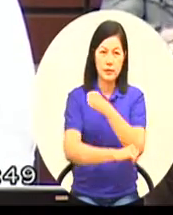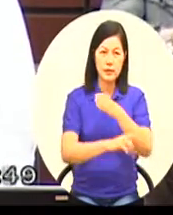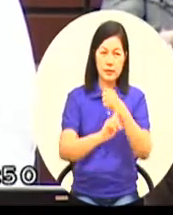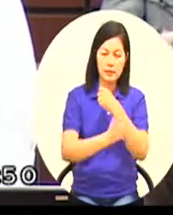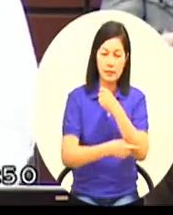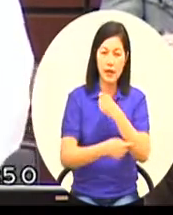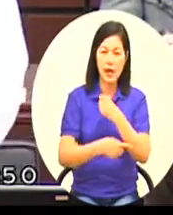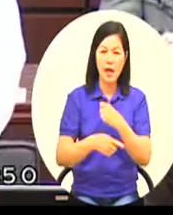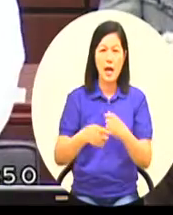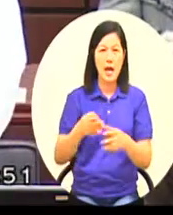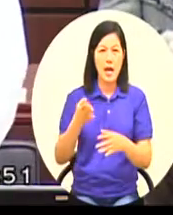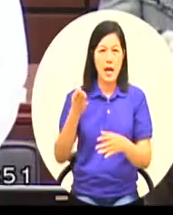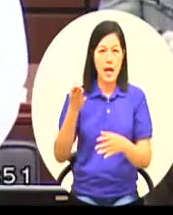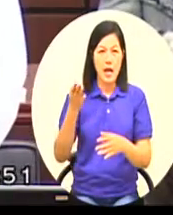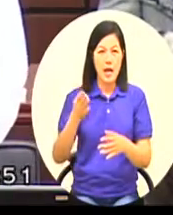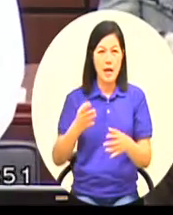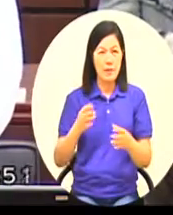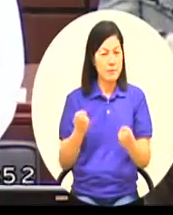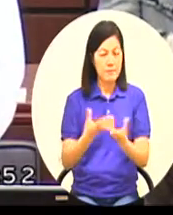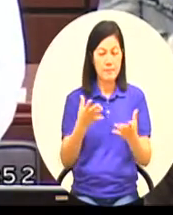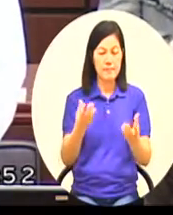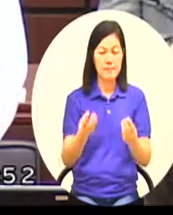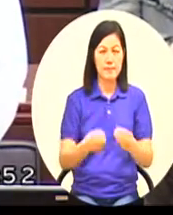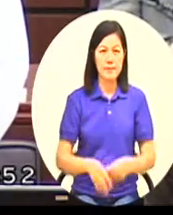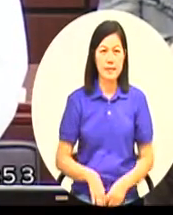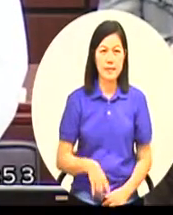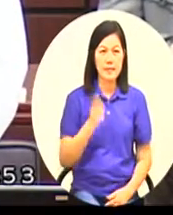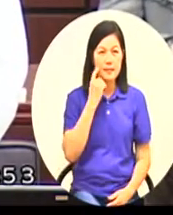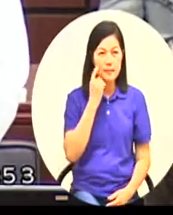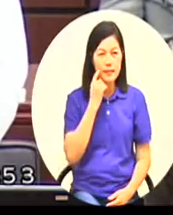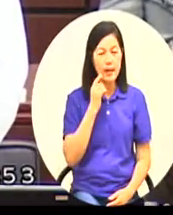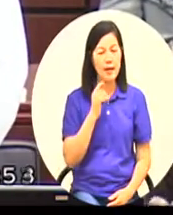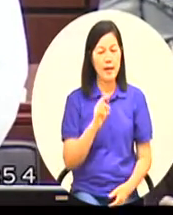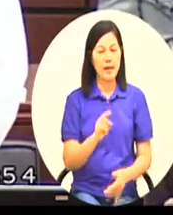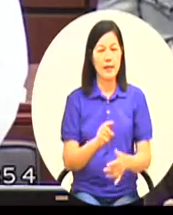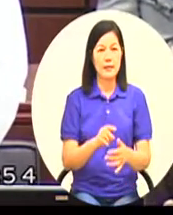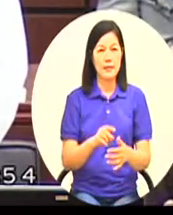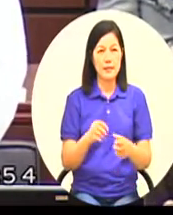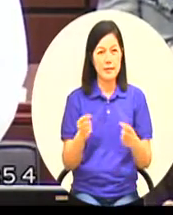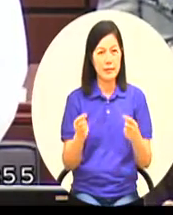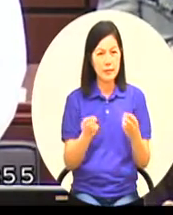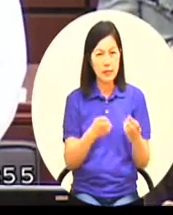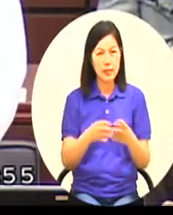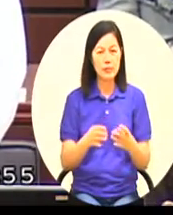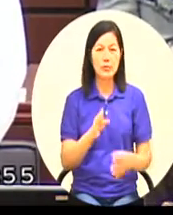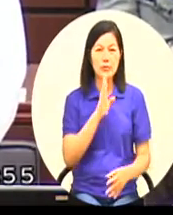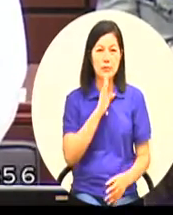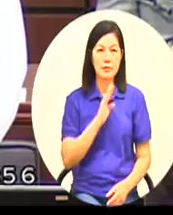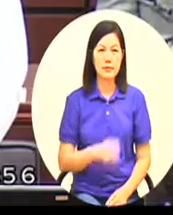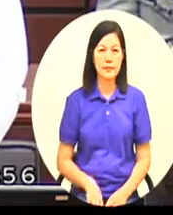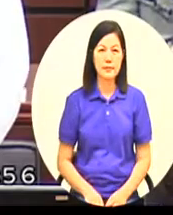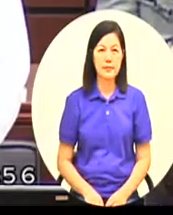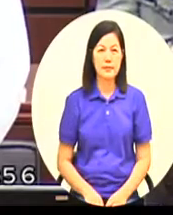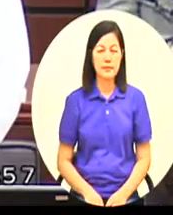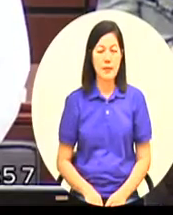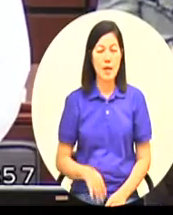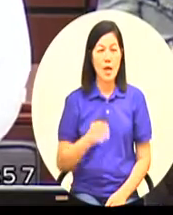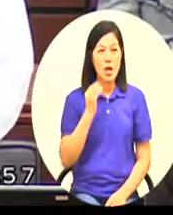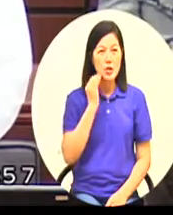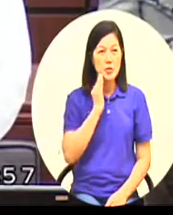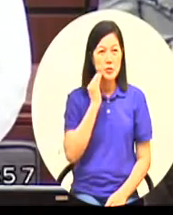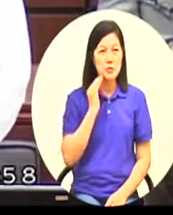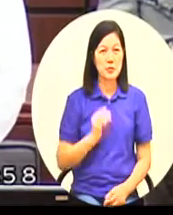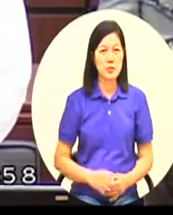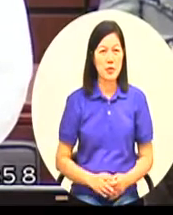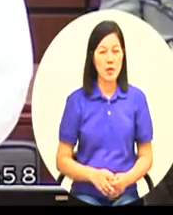有发生过，这其实是一个一个假议题的。不过在这个过程当中，其实将刚刚跟议员报告就是说，如果我们没有一个